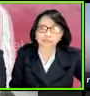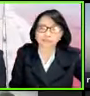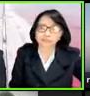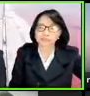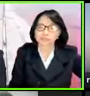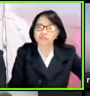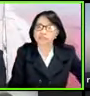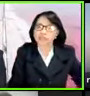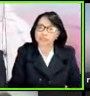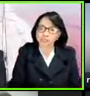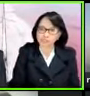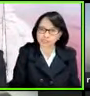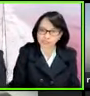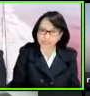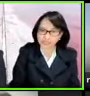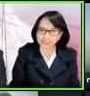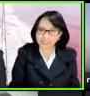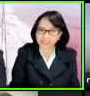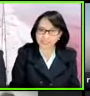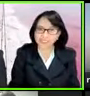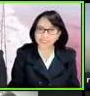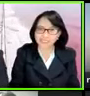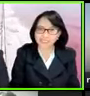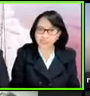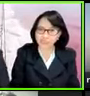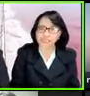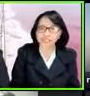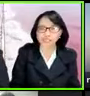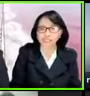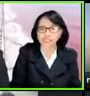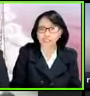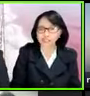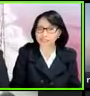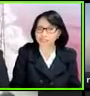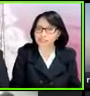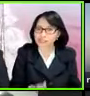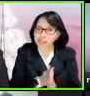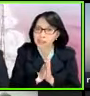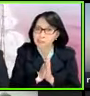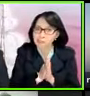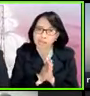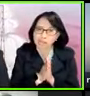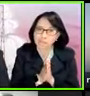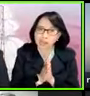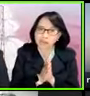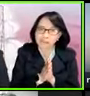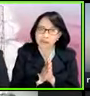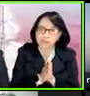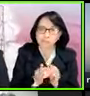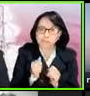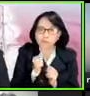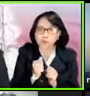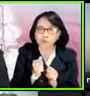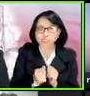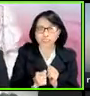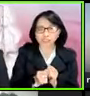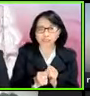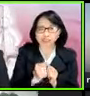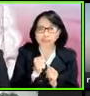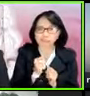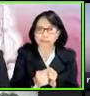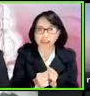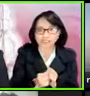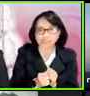datang saudara-saudara yang dikasihi Tuhan Yesus Kristus Mengapa Paulus